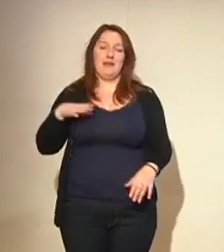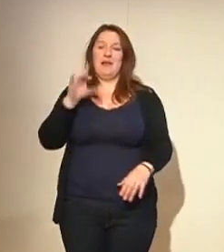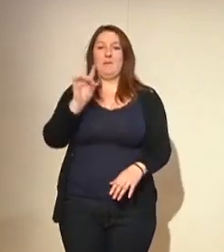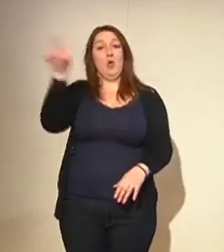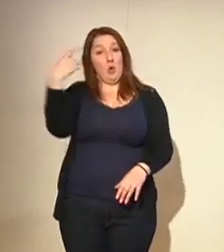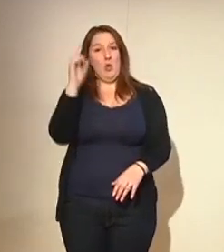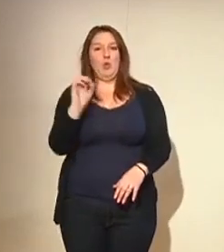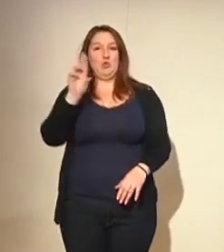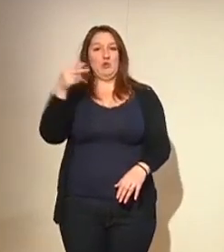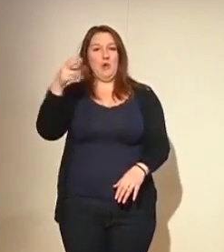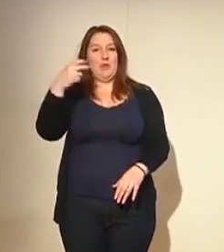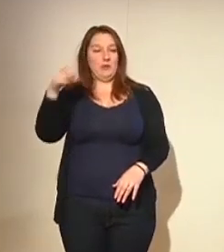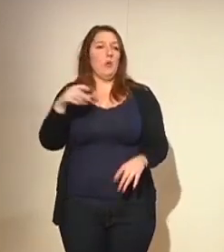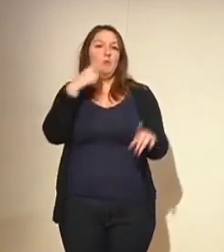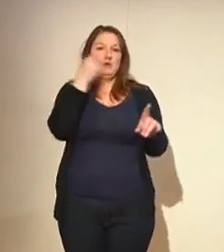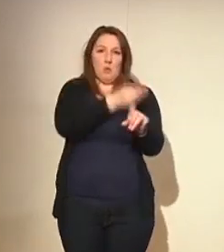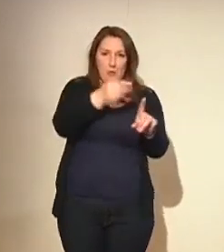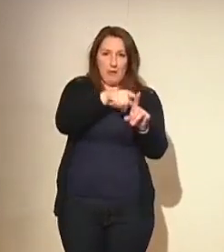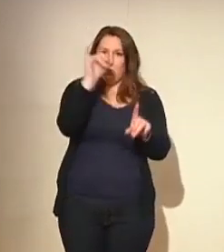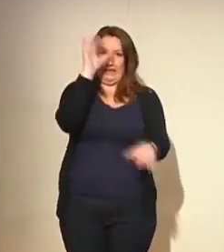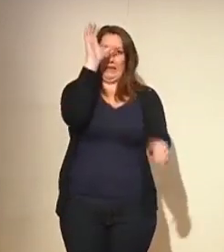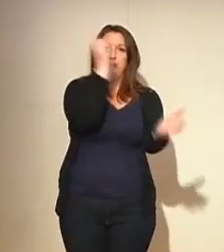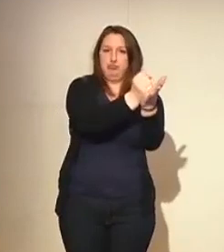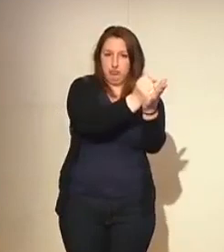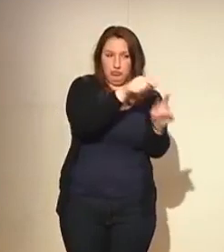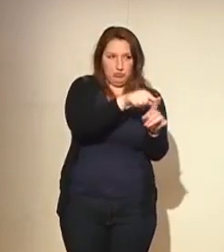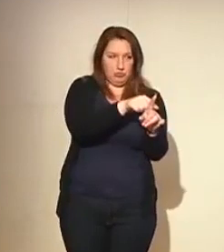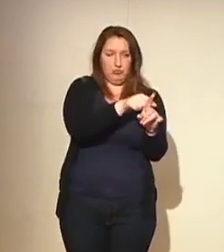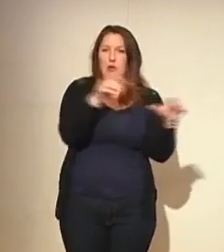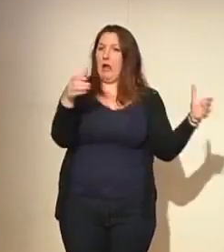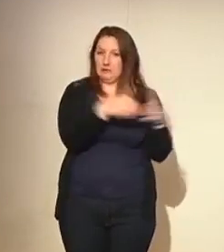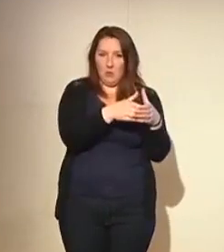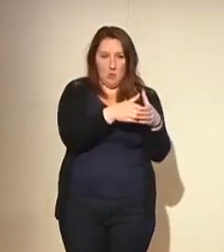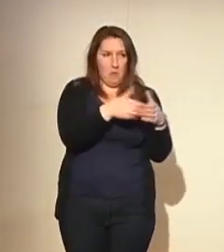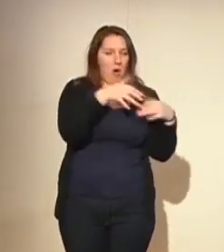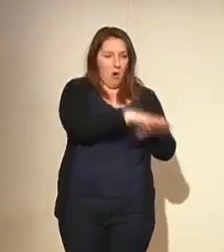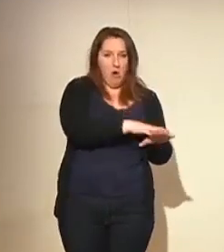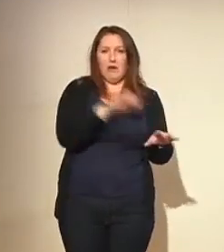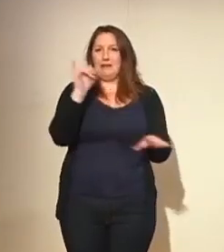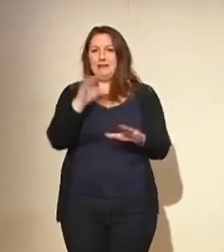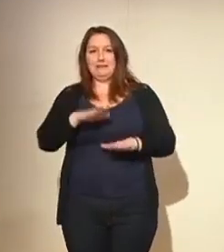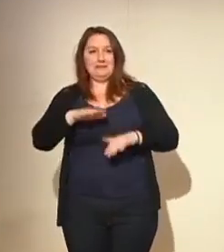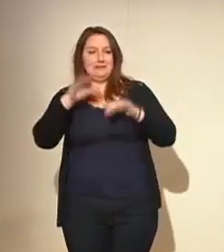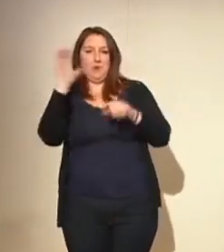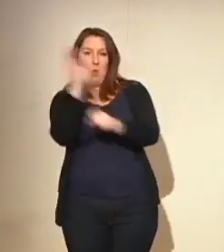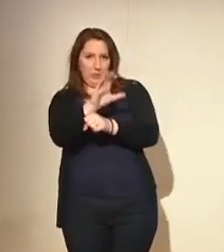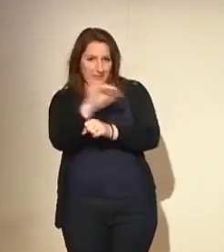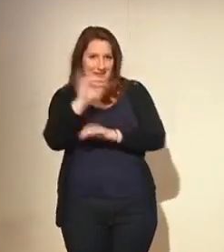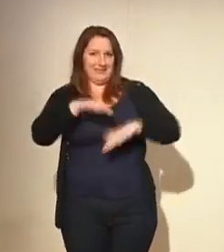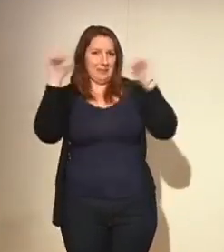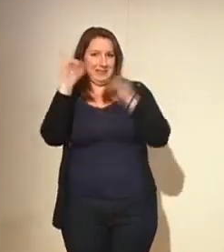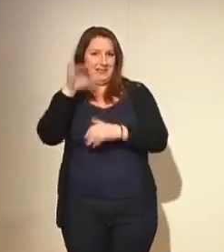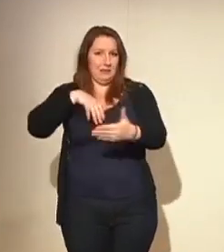je soumets au vote pour monsieur bongaburu qui est pour pour le rassemblement qui qui est contre qui